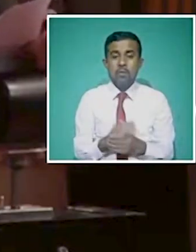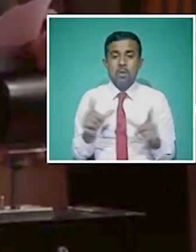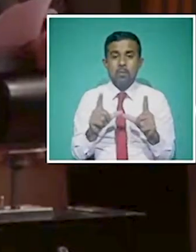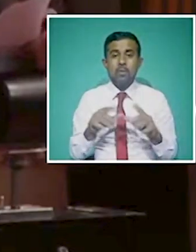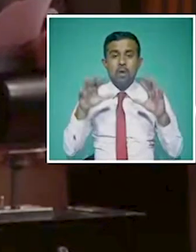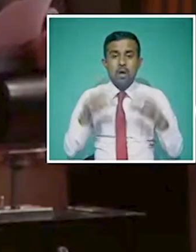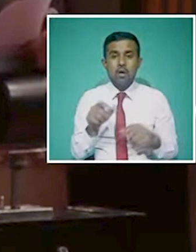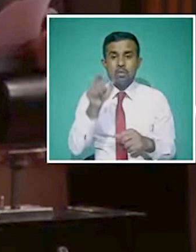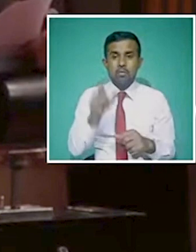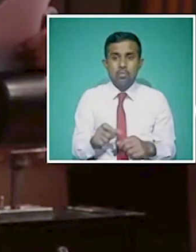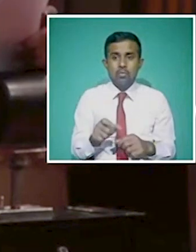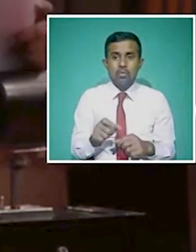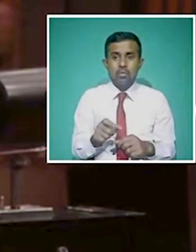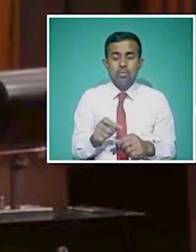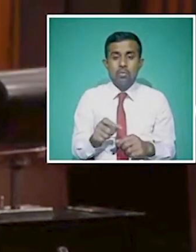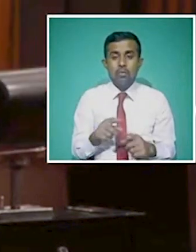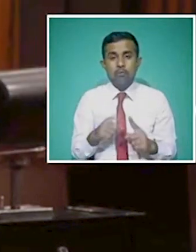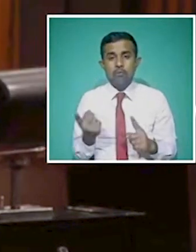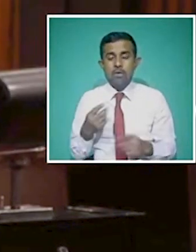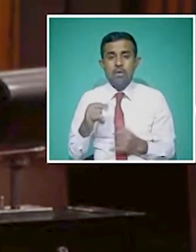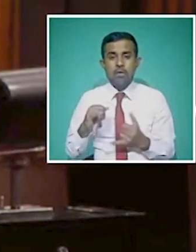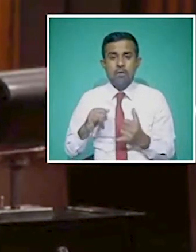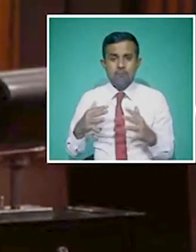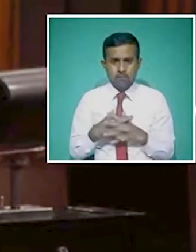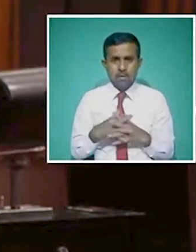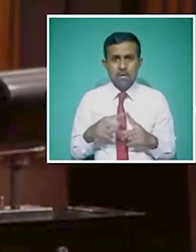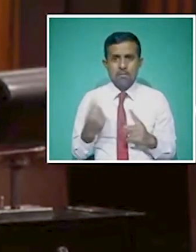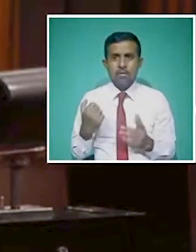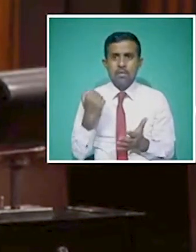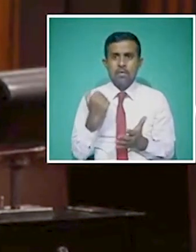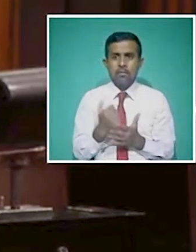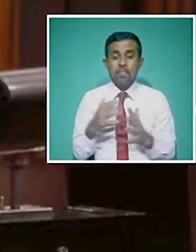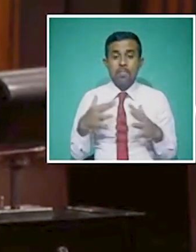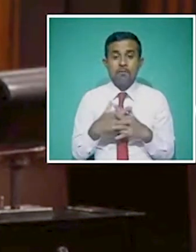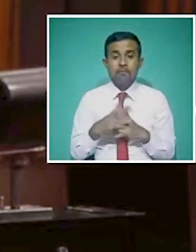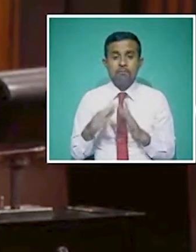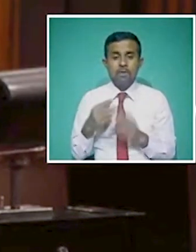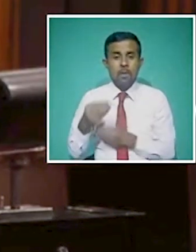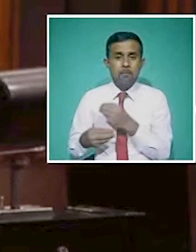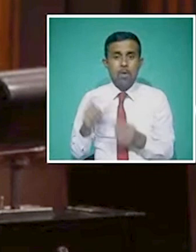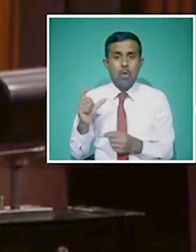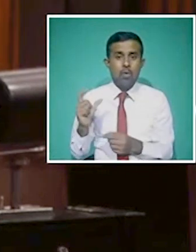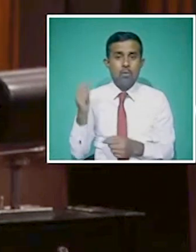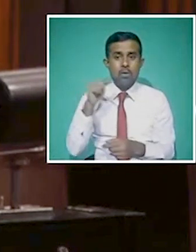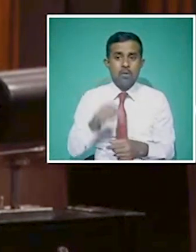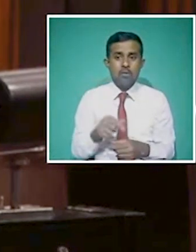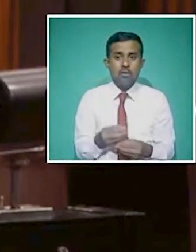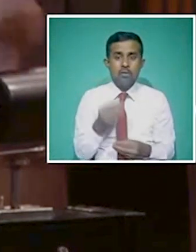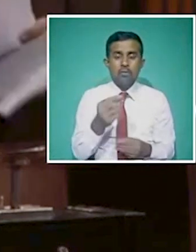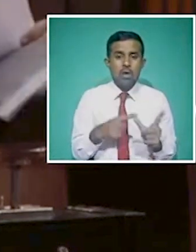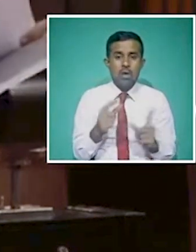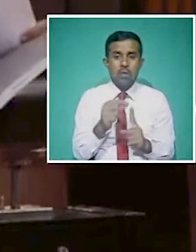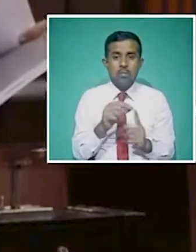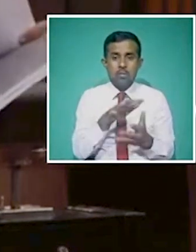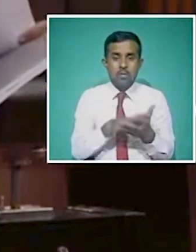එකේ අයිතිකාරයා. එතකොට විශල්ම කියලා තව ආයතනයක් ඇවිල්ලා තියෙනවා මංගා මේකේ ඕනතරම් ලියුම් තියෙනවා මේ විශල්ම කියන කම්පැනිය කොළඹට ඇවිල්ලි ඉවරලා දීලා තියෙනවා ඇප්ලිකේෂන්